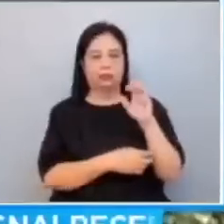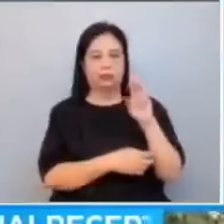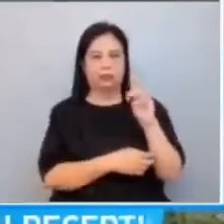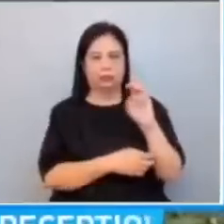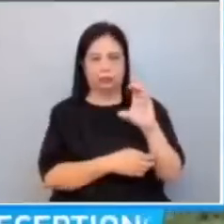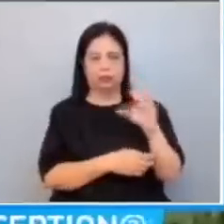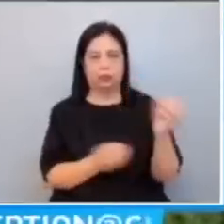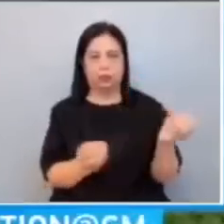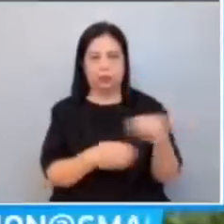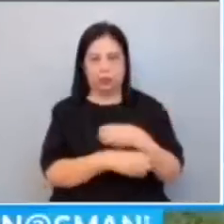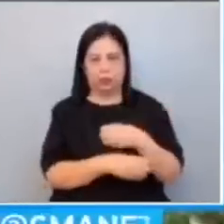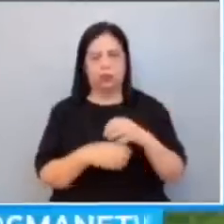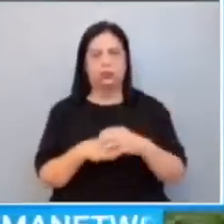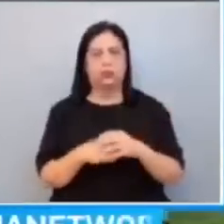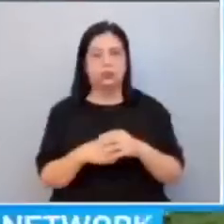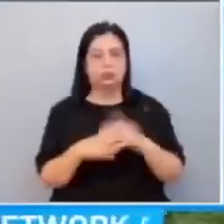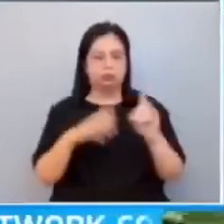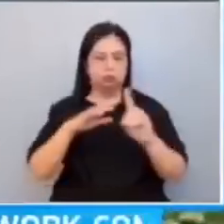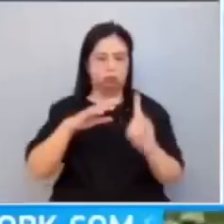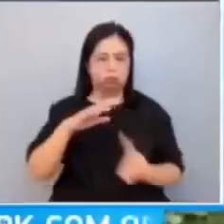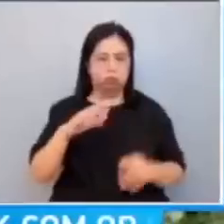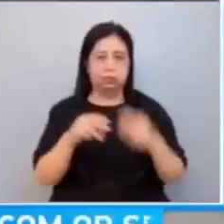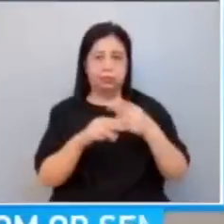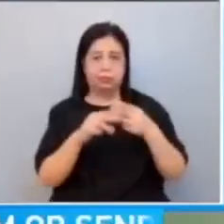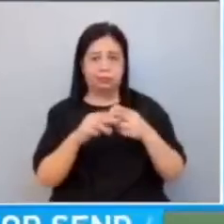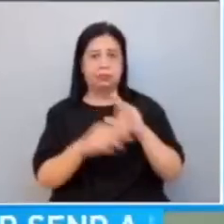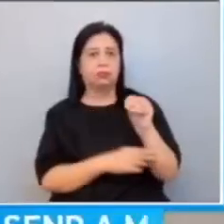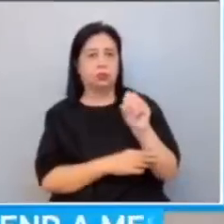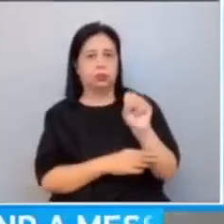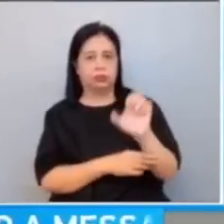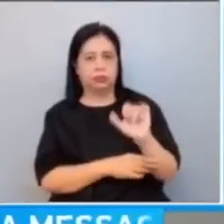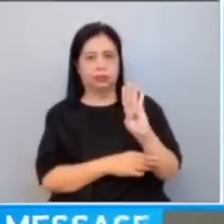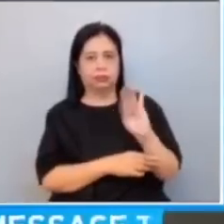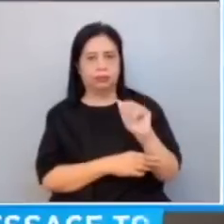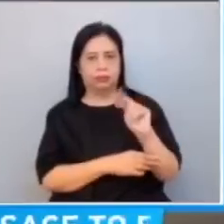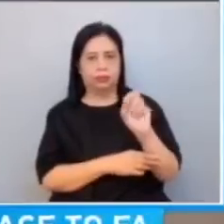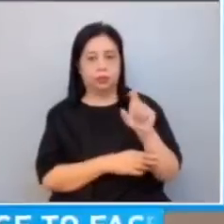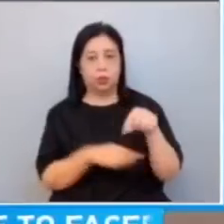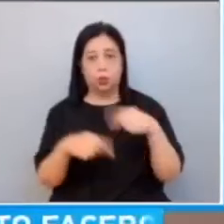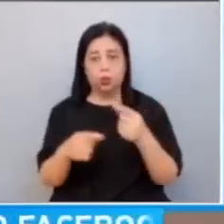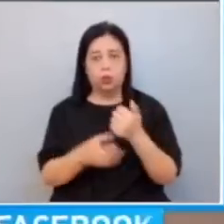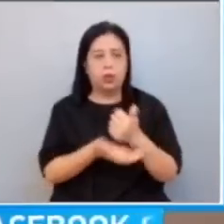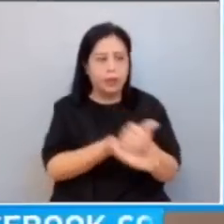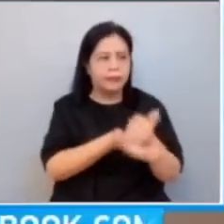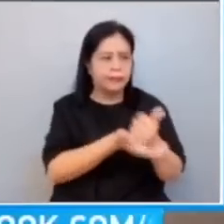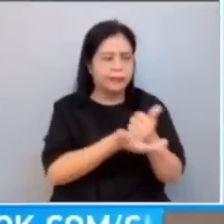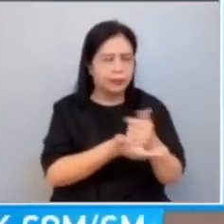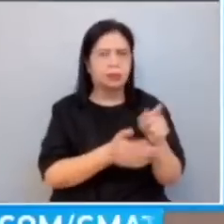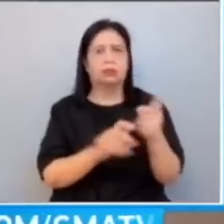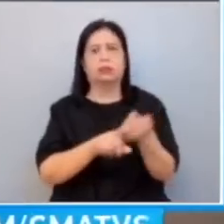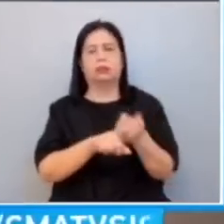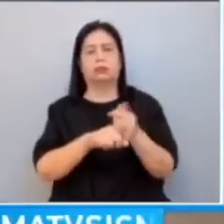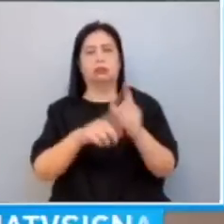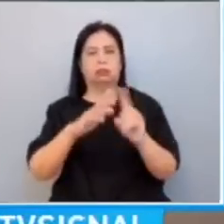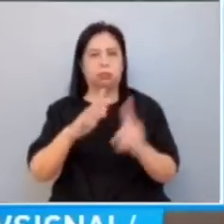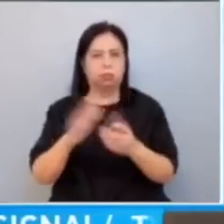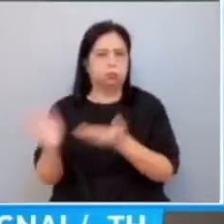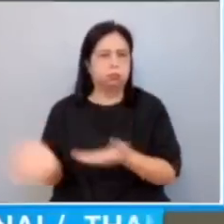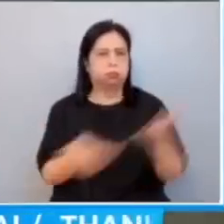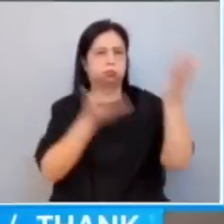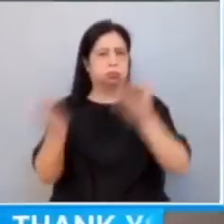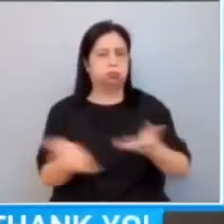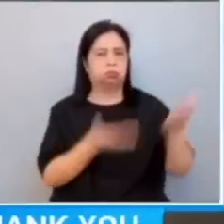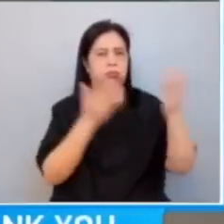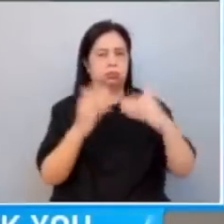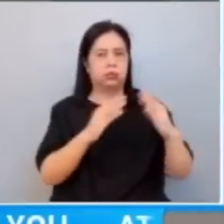Office, nalunod ang biktimang si Jose Ibanez habang tinutulungan ang kanyang kapitbahay sa pagdala ng gamit sa kanilang paglikas.